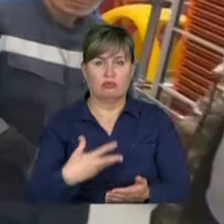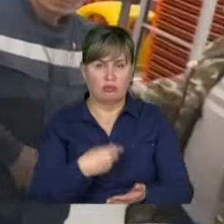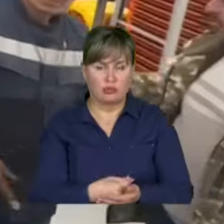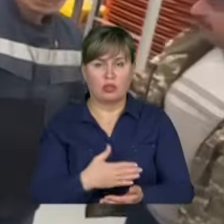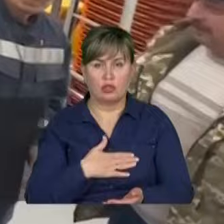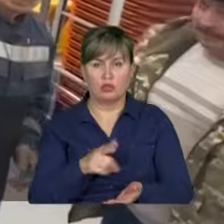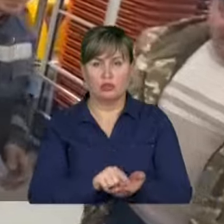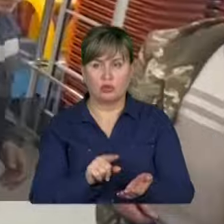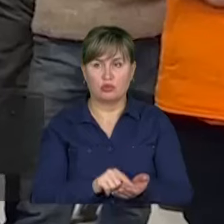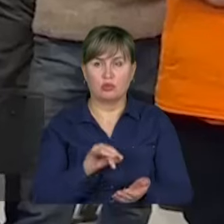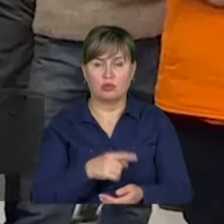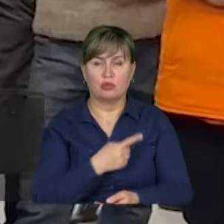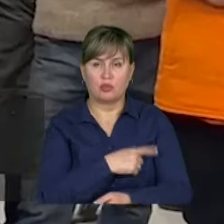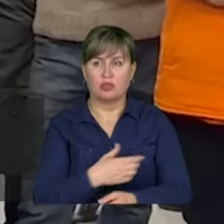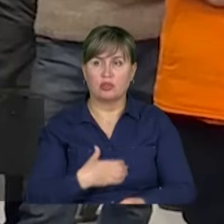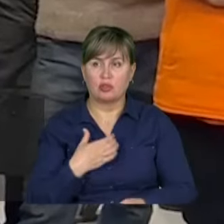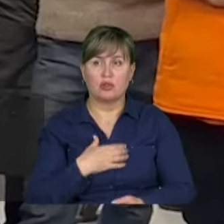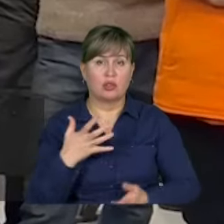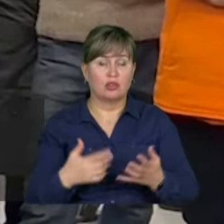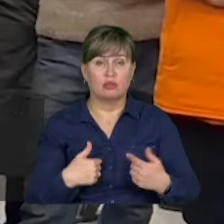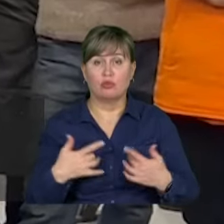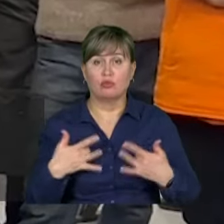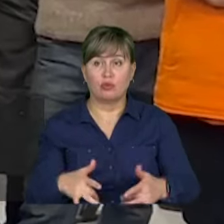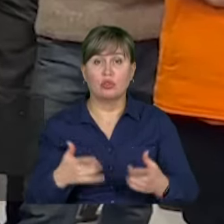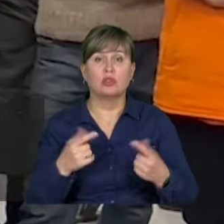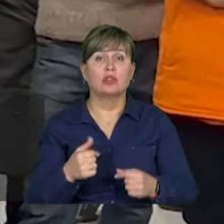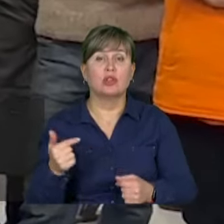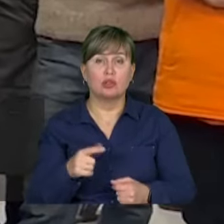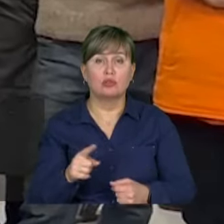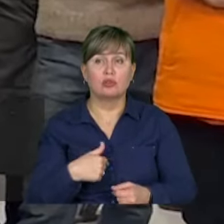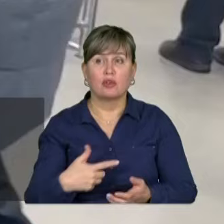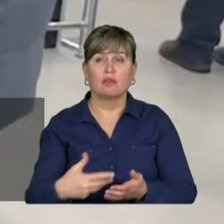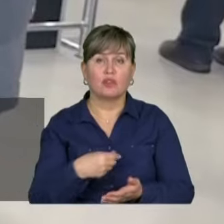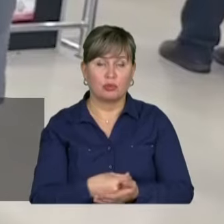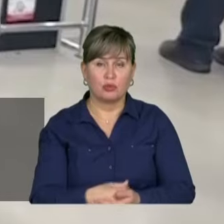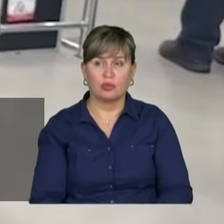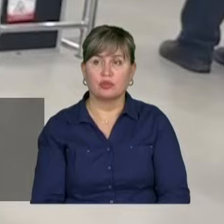наши пенсионные и медстраховку. Если мы уволимся, где гарантии, что нам их выплатят?